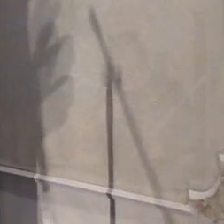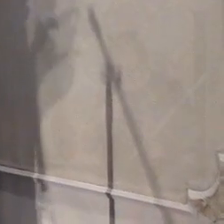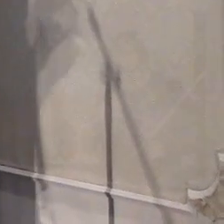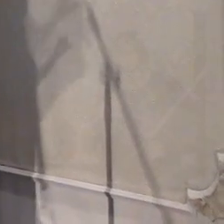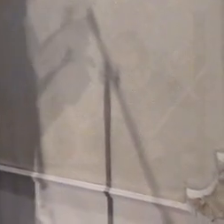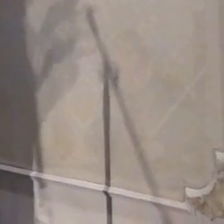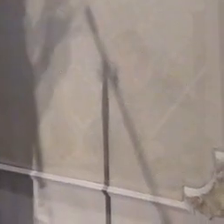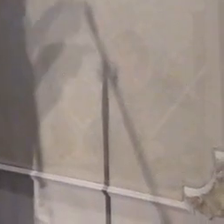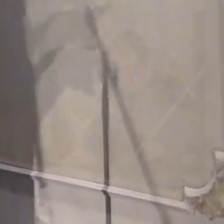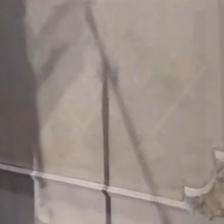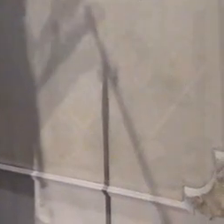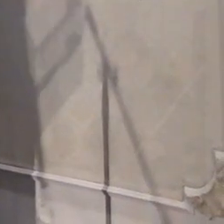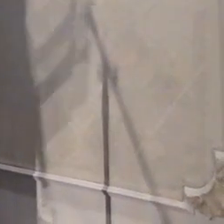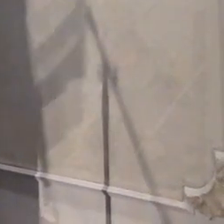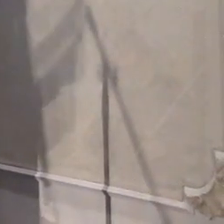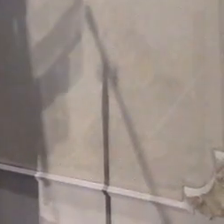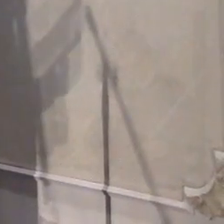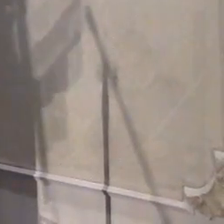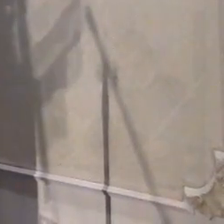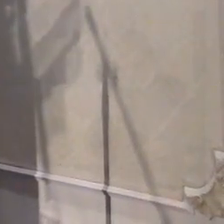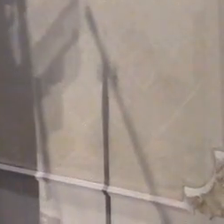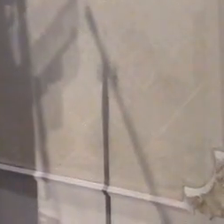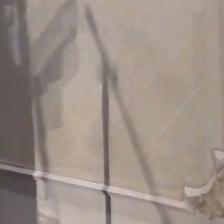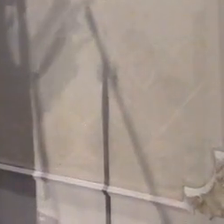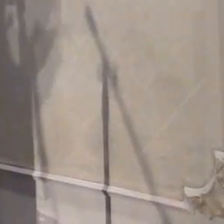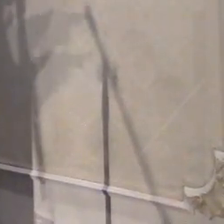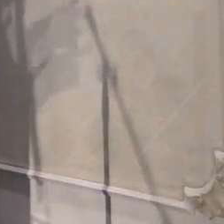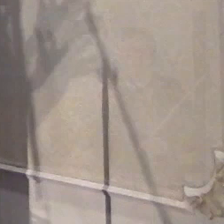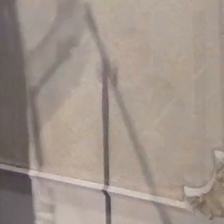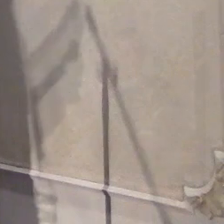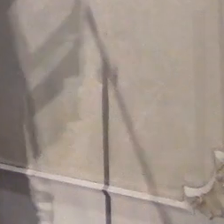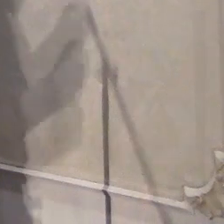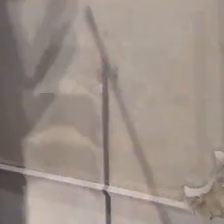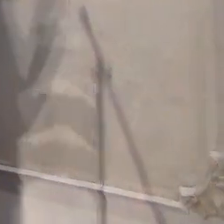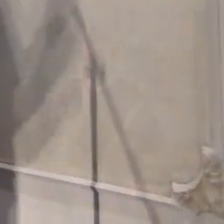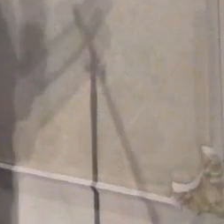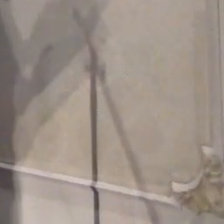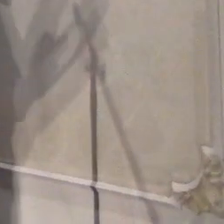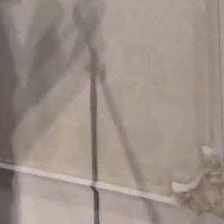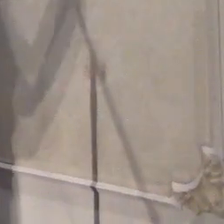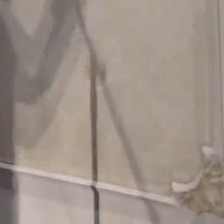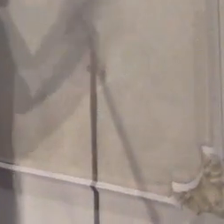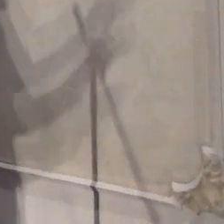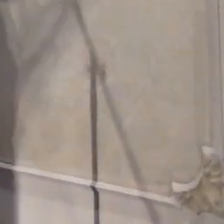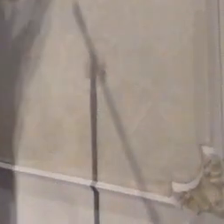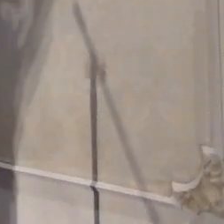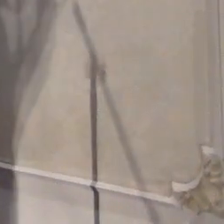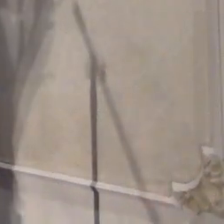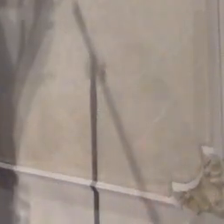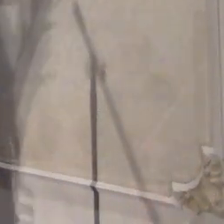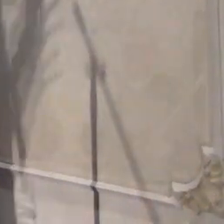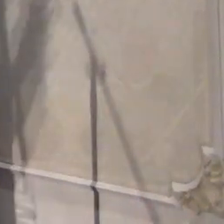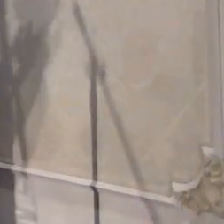titoli di sue composizioni per violino e orchestra dove vai viandante nella